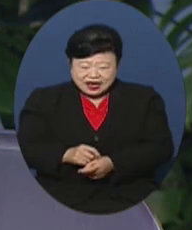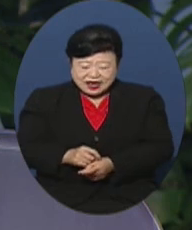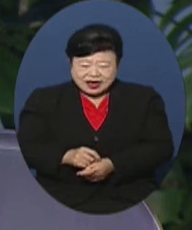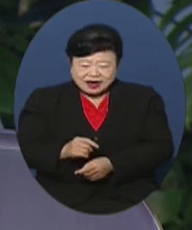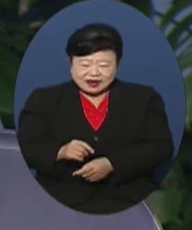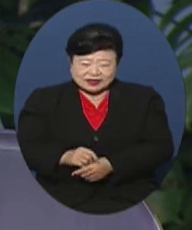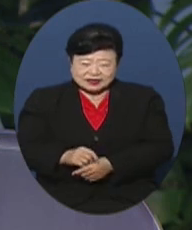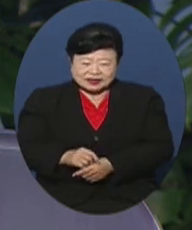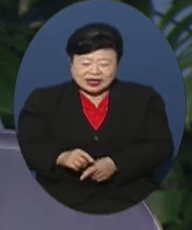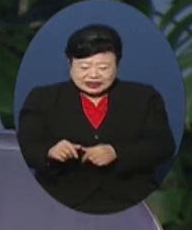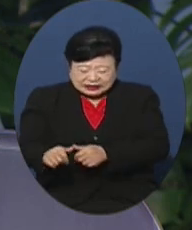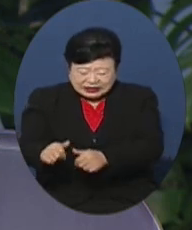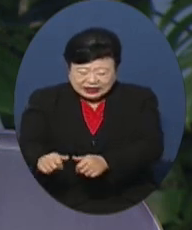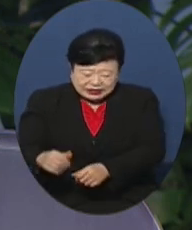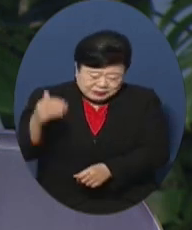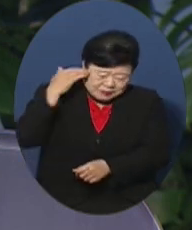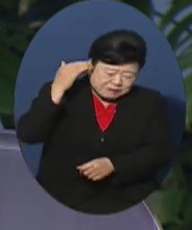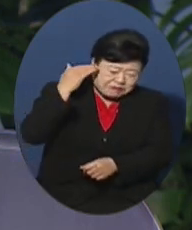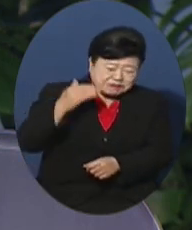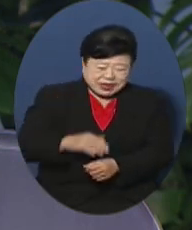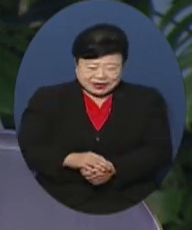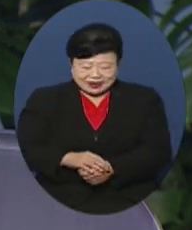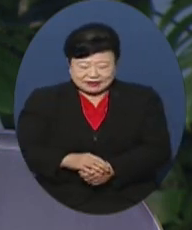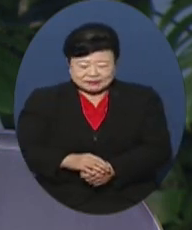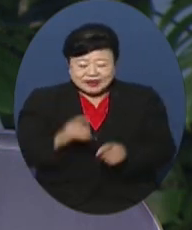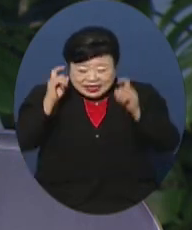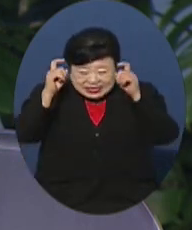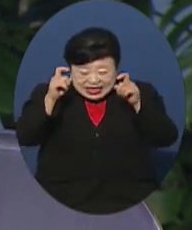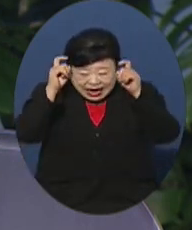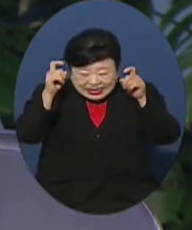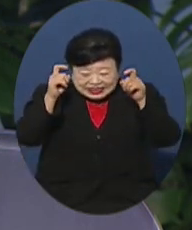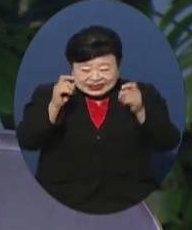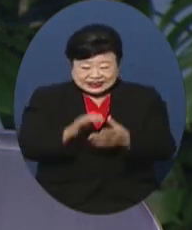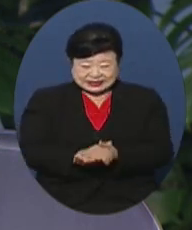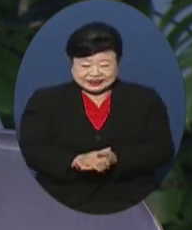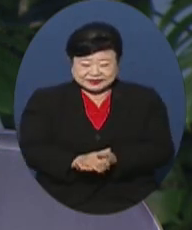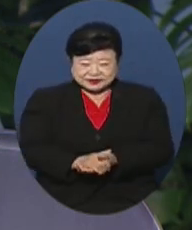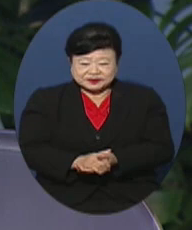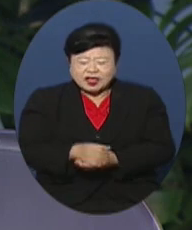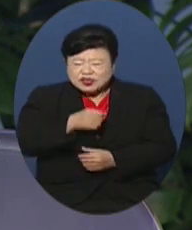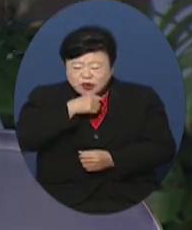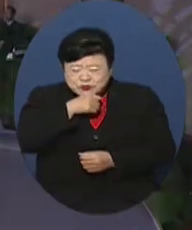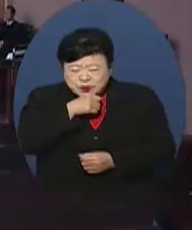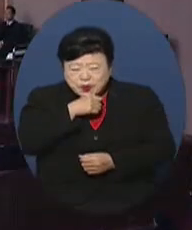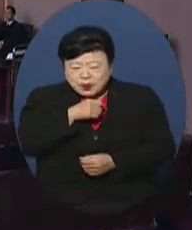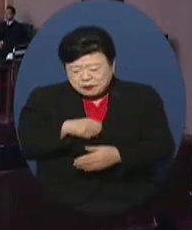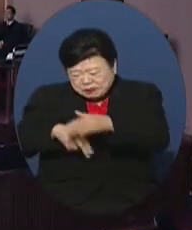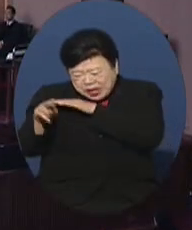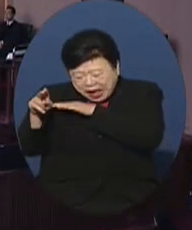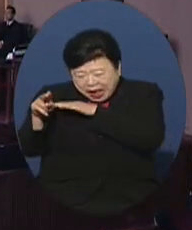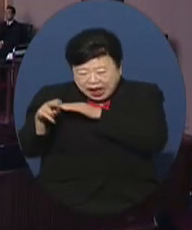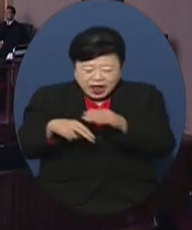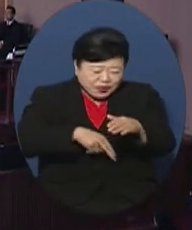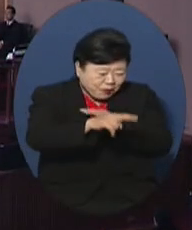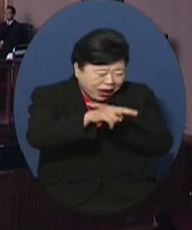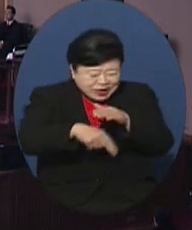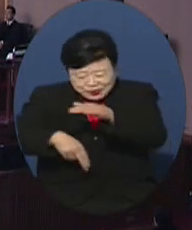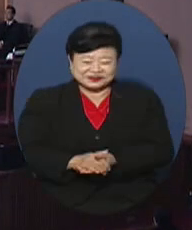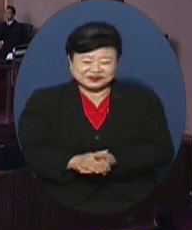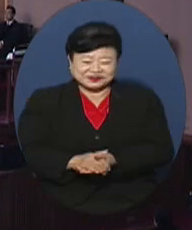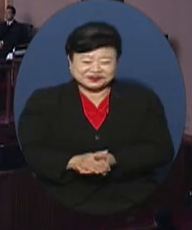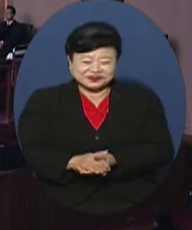받기 때문입니다. 양이 염소를 피해